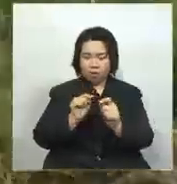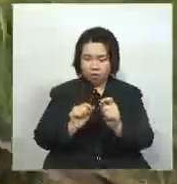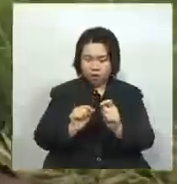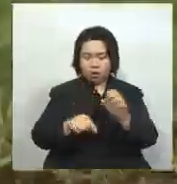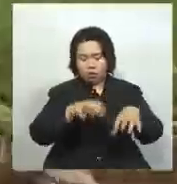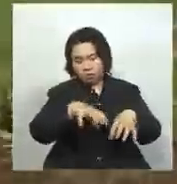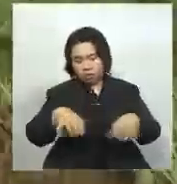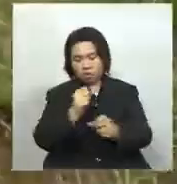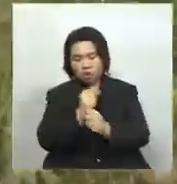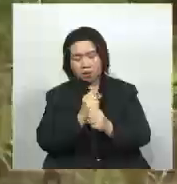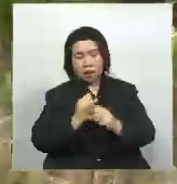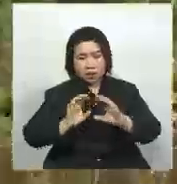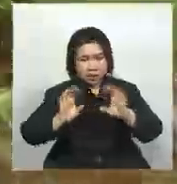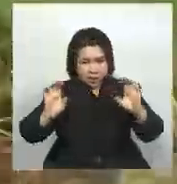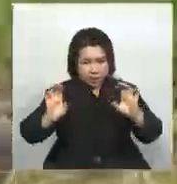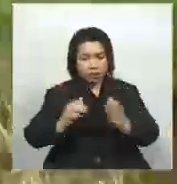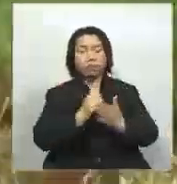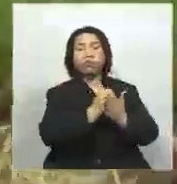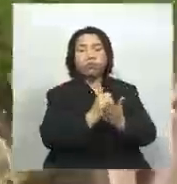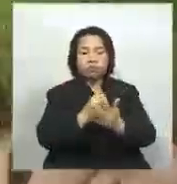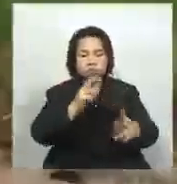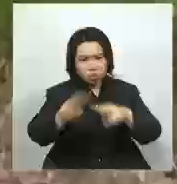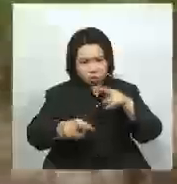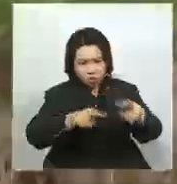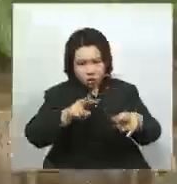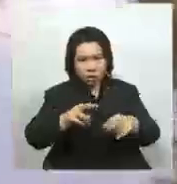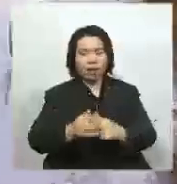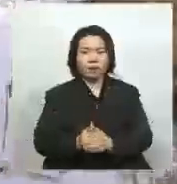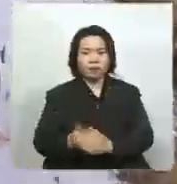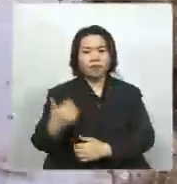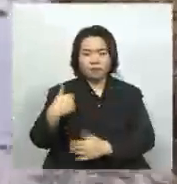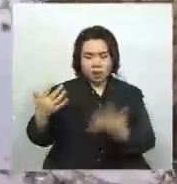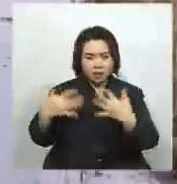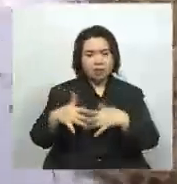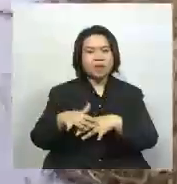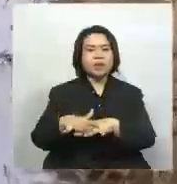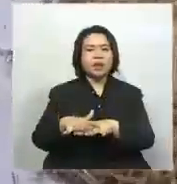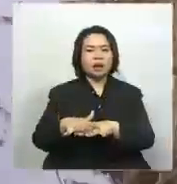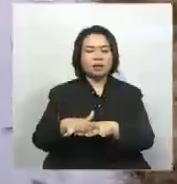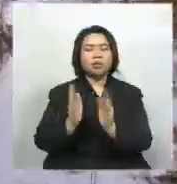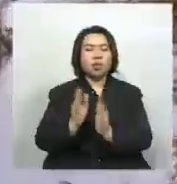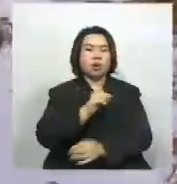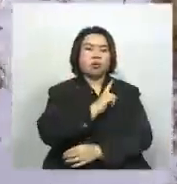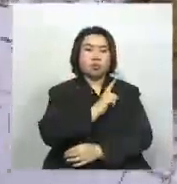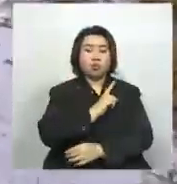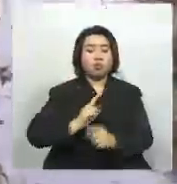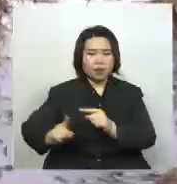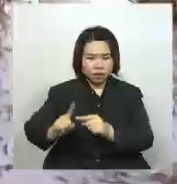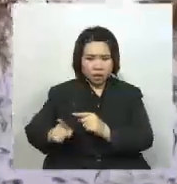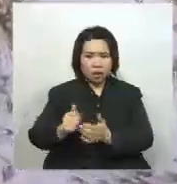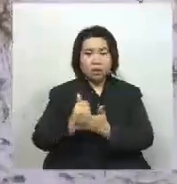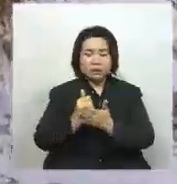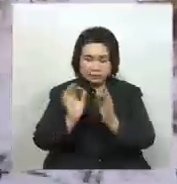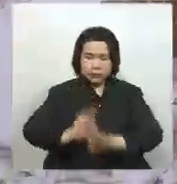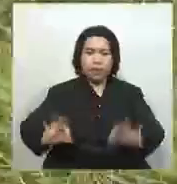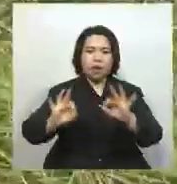การต่างๆก็ได้เข้ามาดูแลแล้วก็ทางจังหวัดเสปือก็ได้ประสานกับหน่วยงานต่างๆนะครับเพื่อโดยเฉพาะช